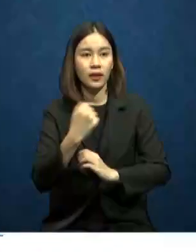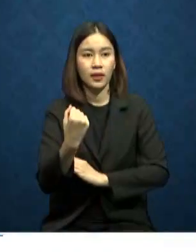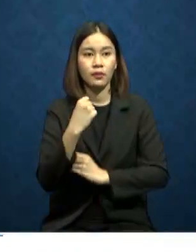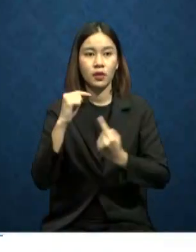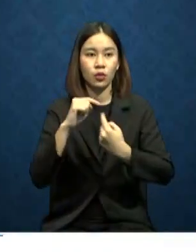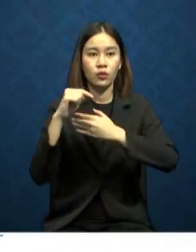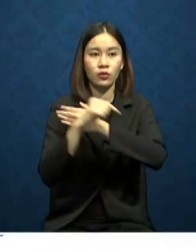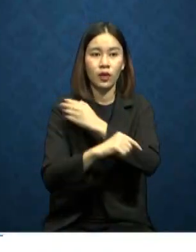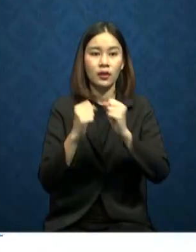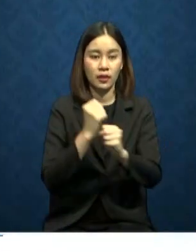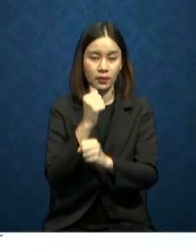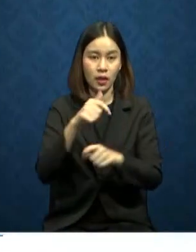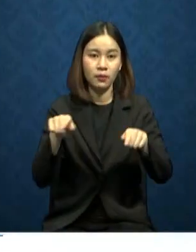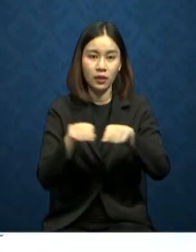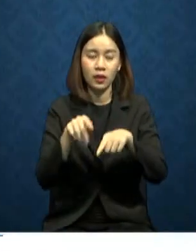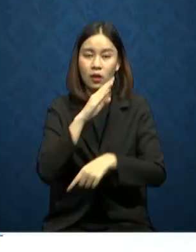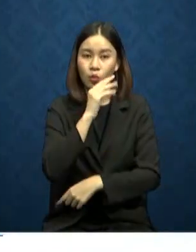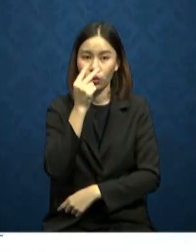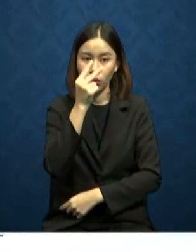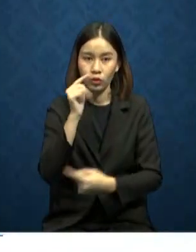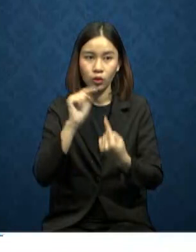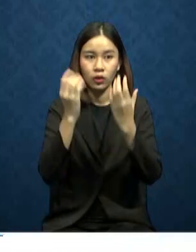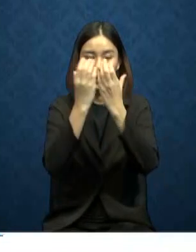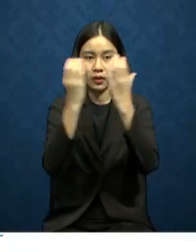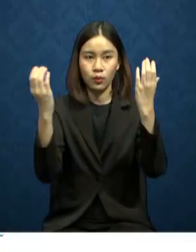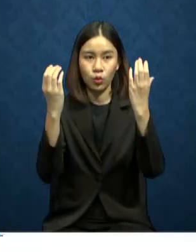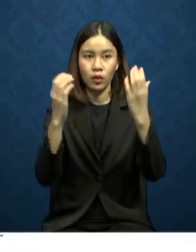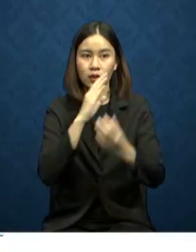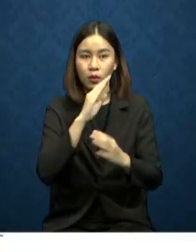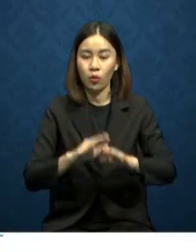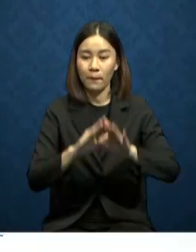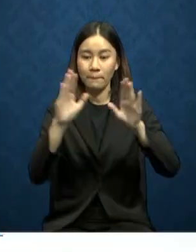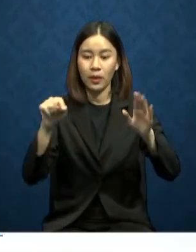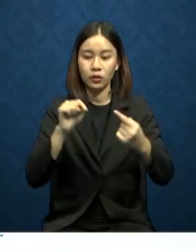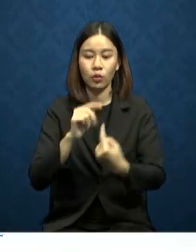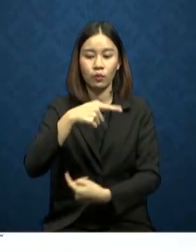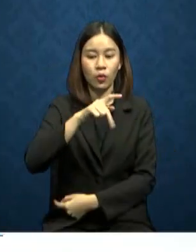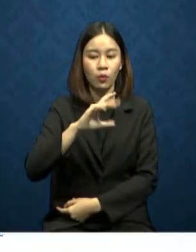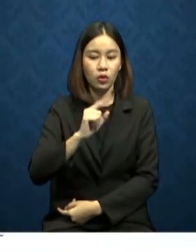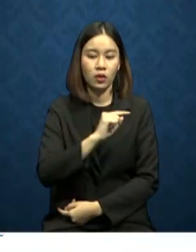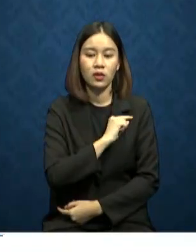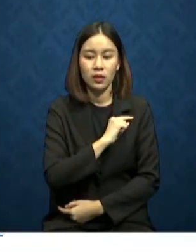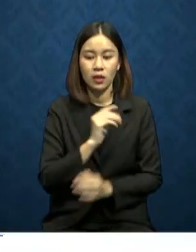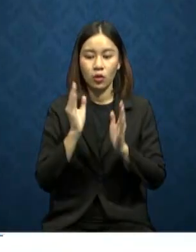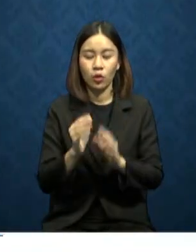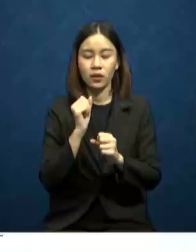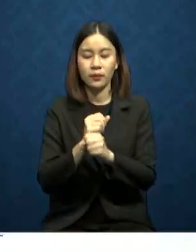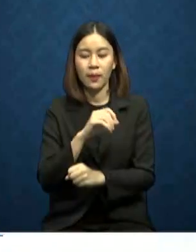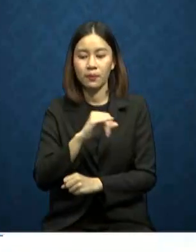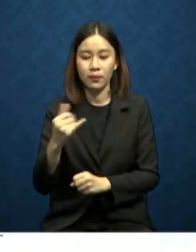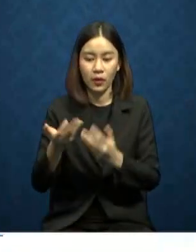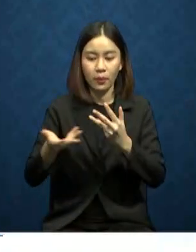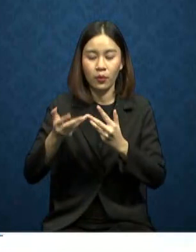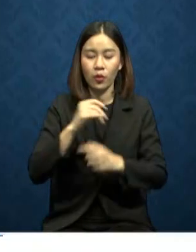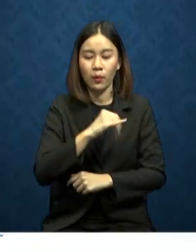ทุจริตทำได้ด้วยซึ่งหากดูในรัฐธรรมนูญเองเมื่อมีการเปิดช่องให้ปวชสามารถมอบเจ้าหน้าที่บางระดับให้กับเจ้า